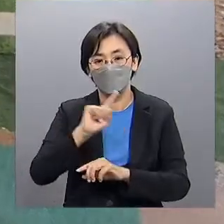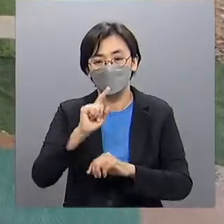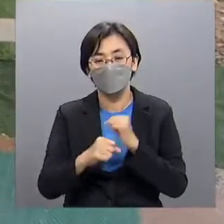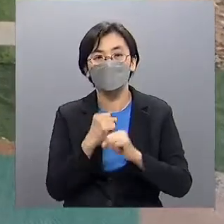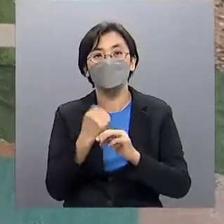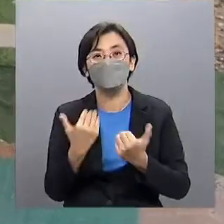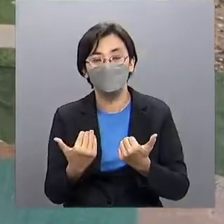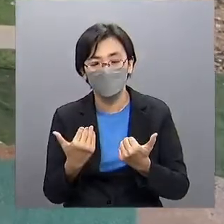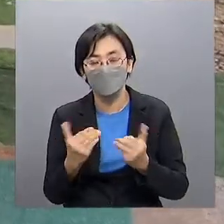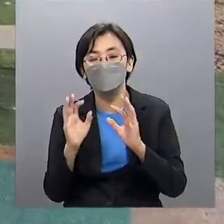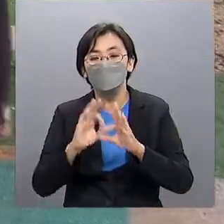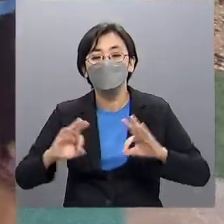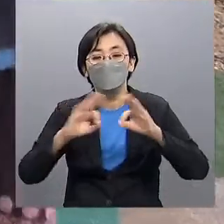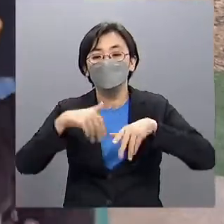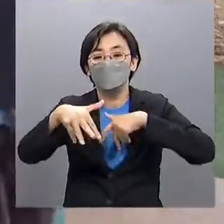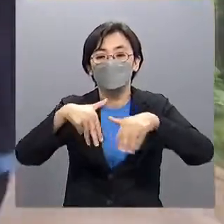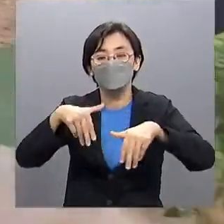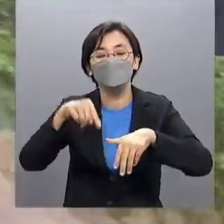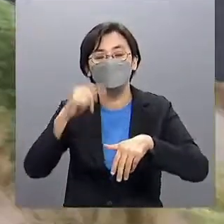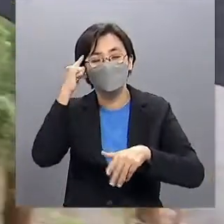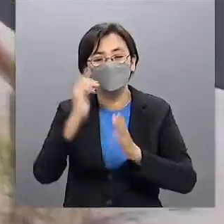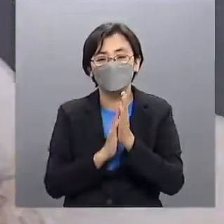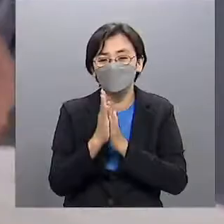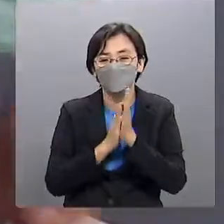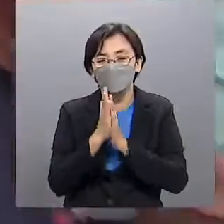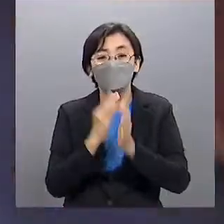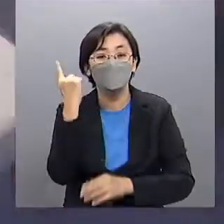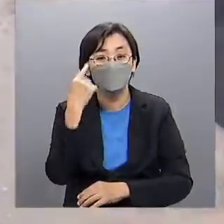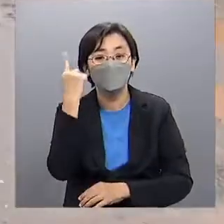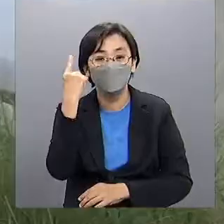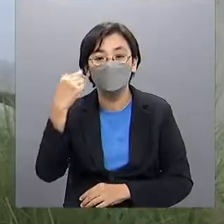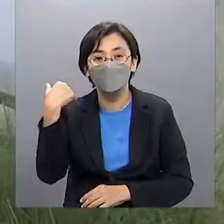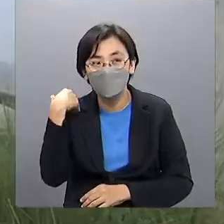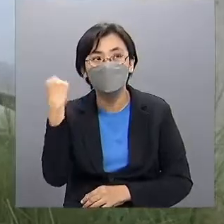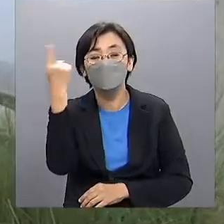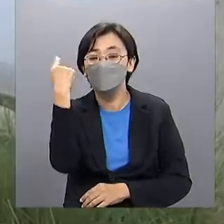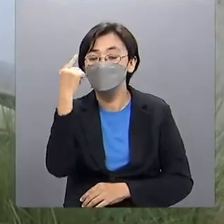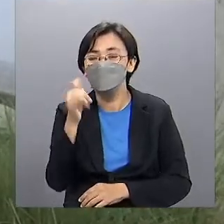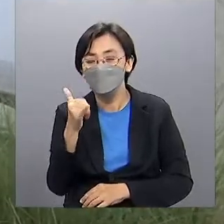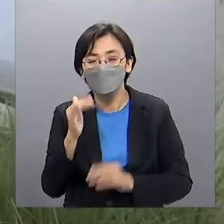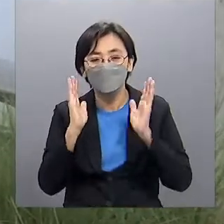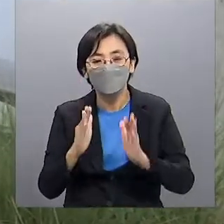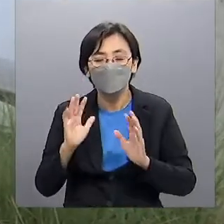ความหวังของชาวม่อนแจ่มซึ่งเป็นหนึ่งในพื้นที่นำร่องว่านักท่องเที่ยวจะกลับมาคึกคักอีกครั้งหนึ่ง